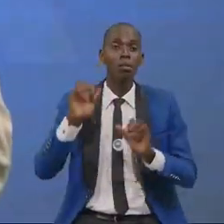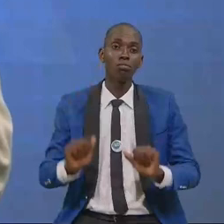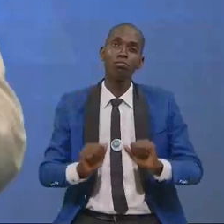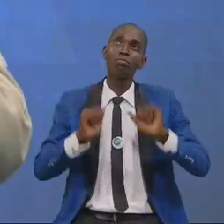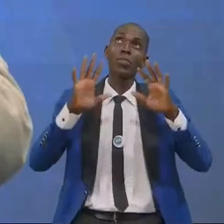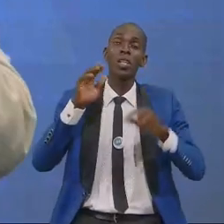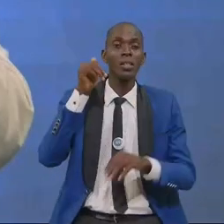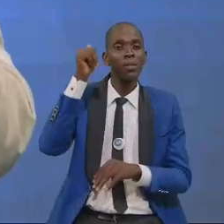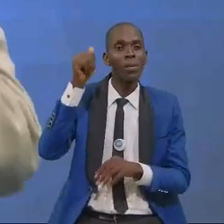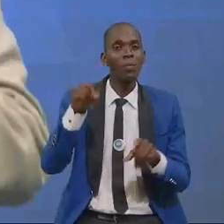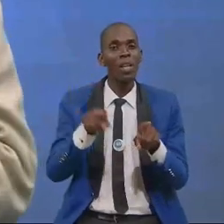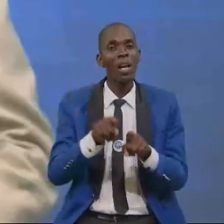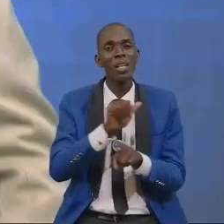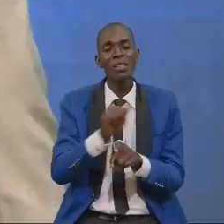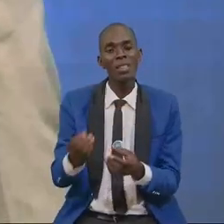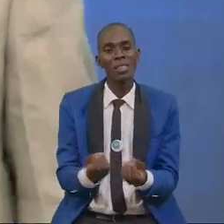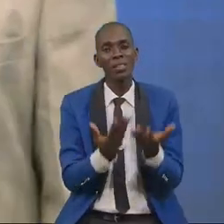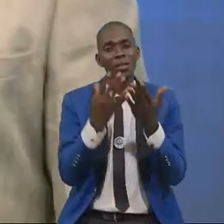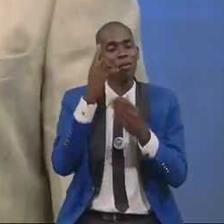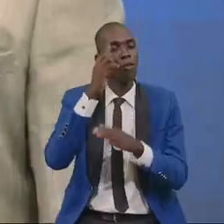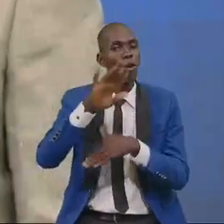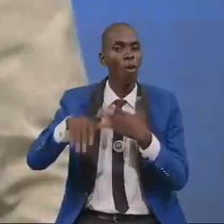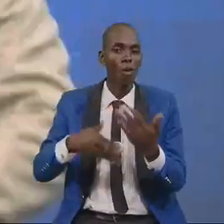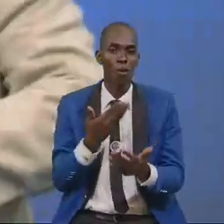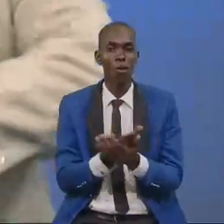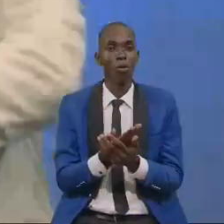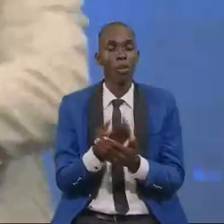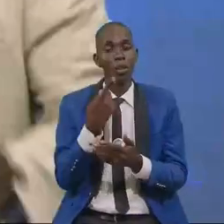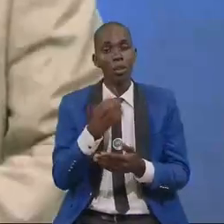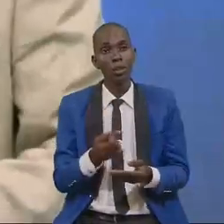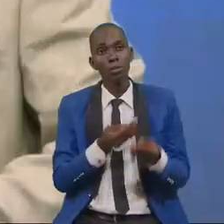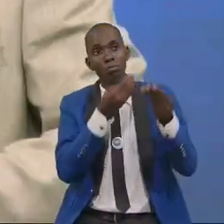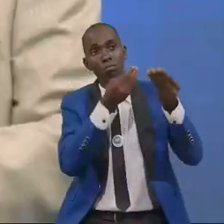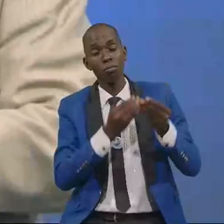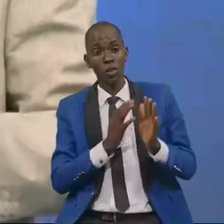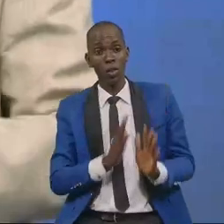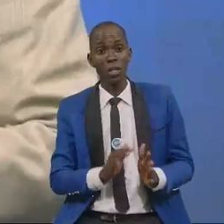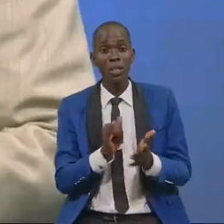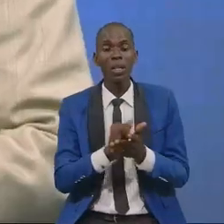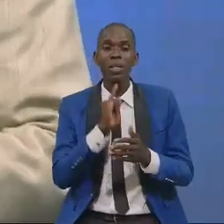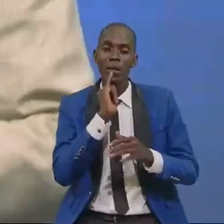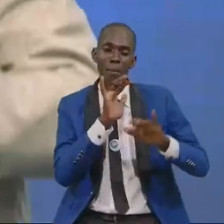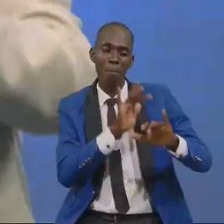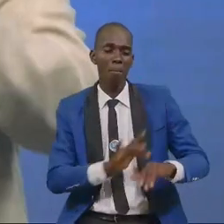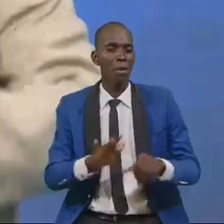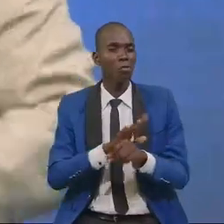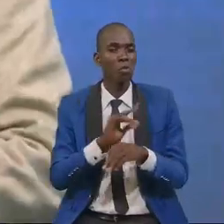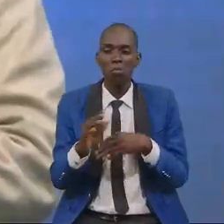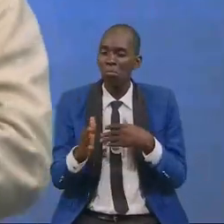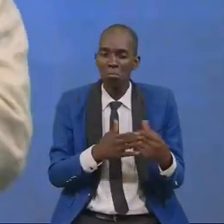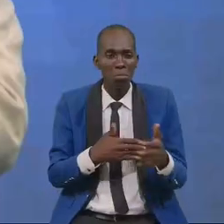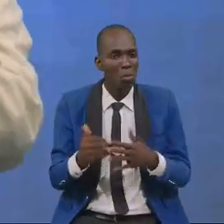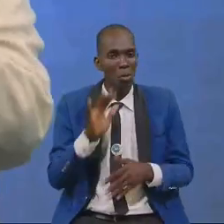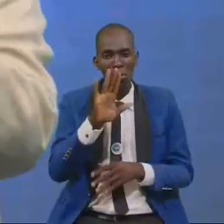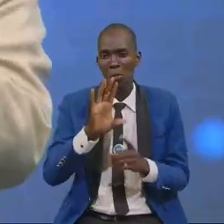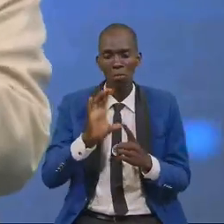sait donner lui-même en rançon pour tous le médiateur qui est miséricordieux peu importe ta